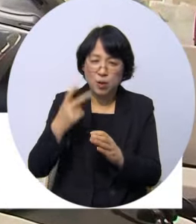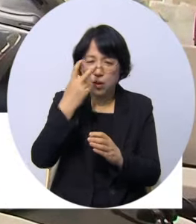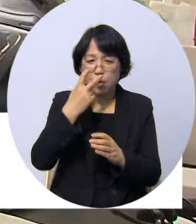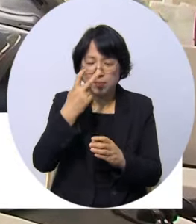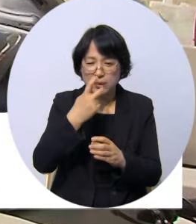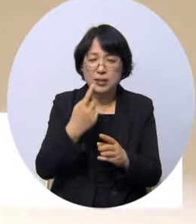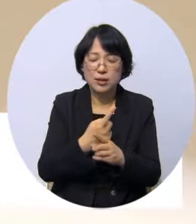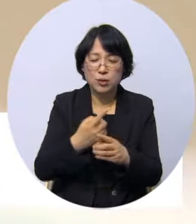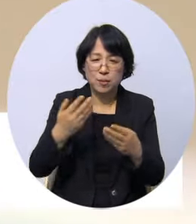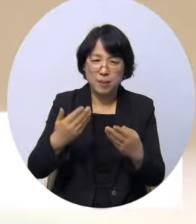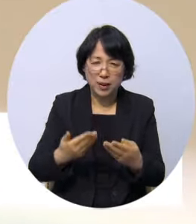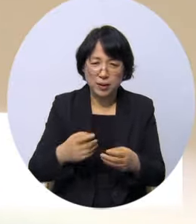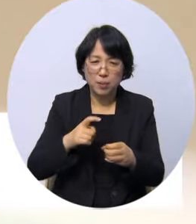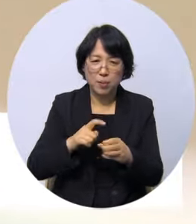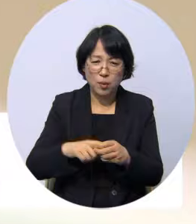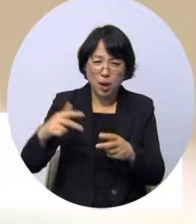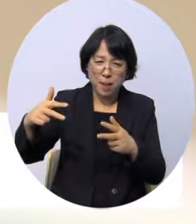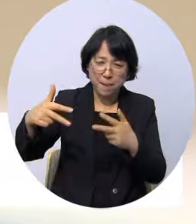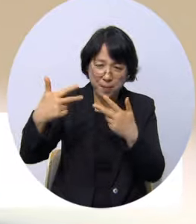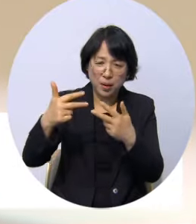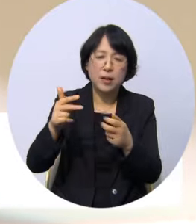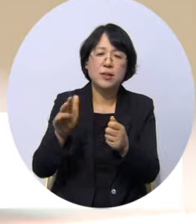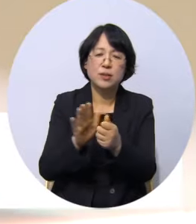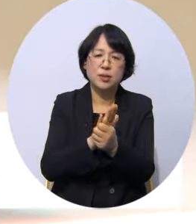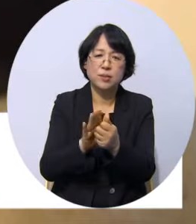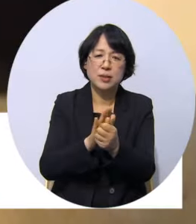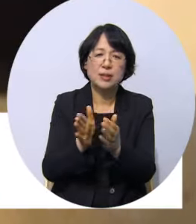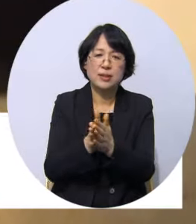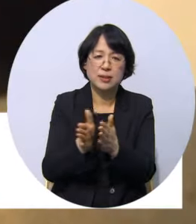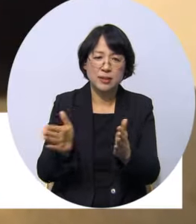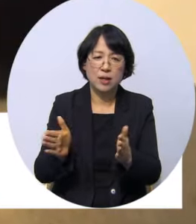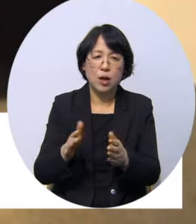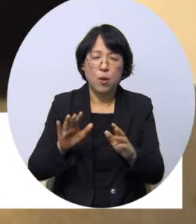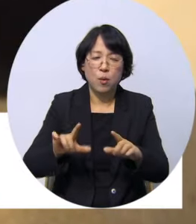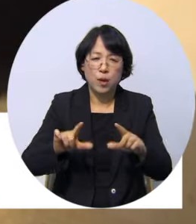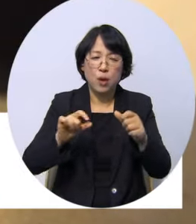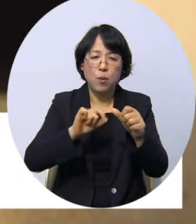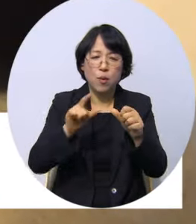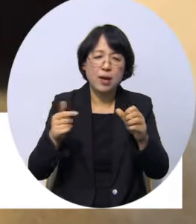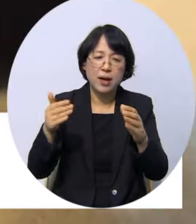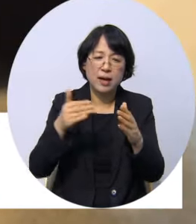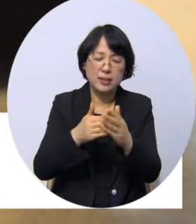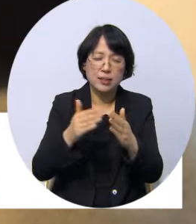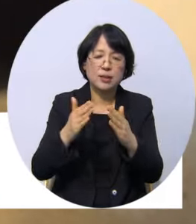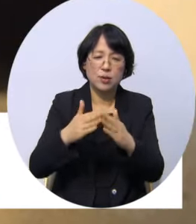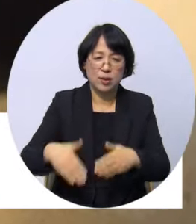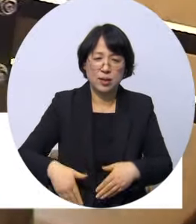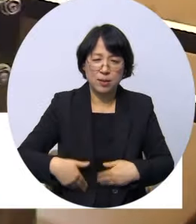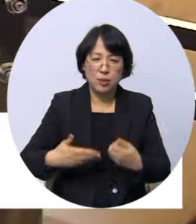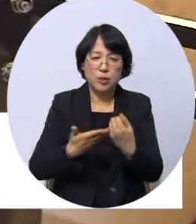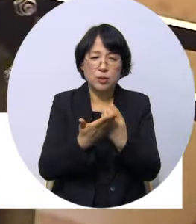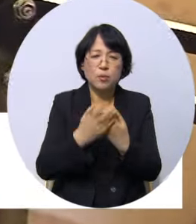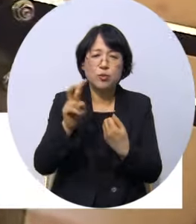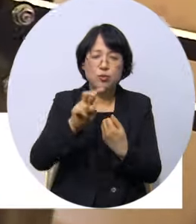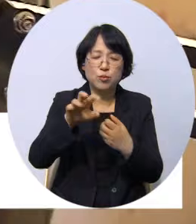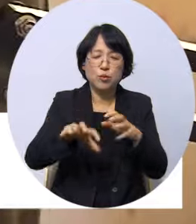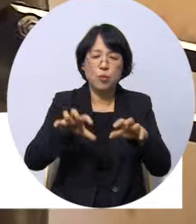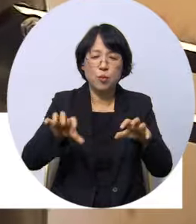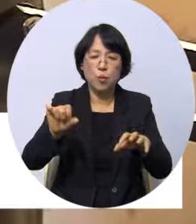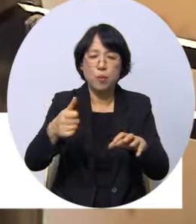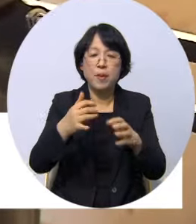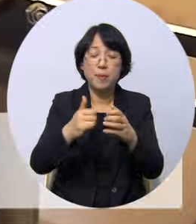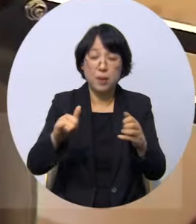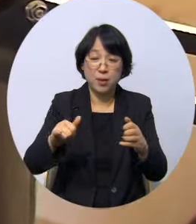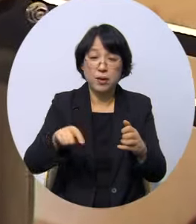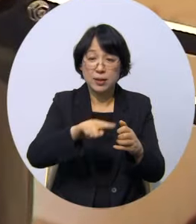실시하기 위해 비대면 섬 닥터 서비스를 시작합니다 올해 5월까지 전라남도 섬 20곳에서 주민 500명을